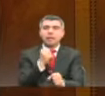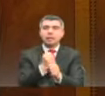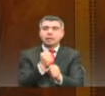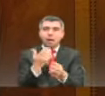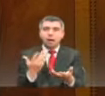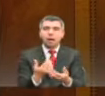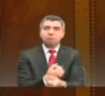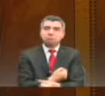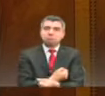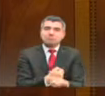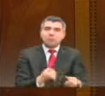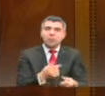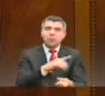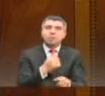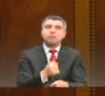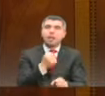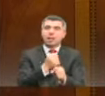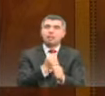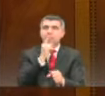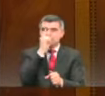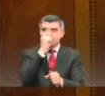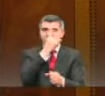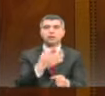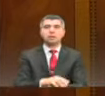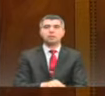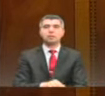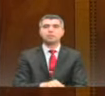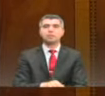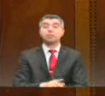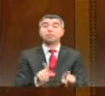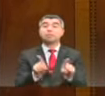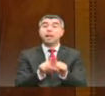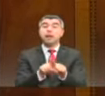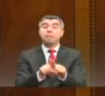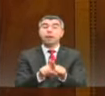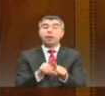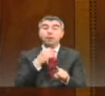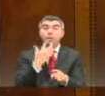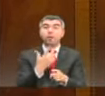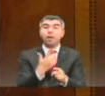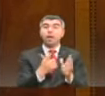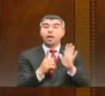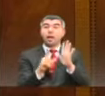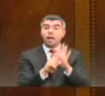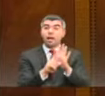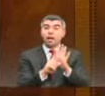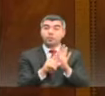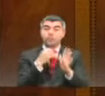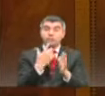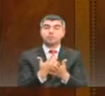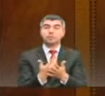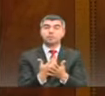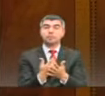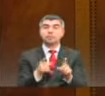المستدامة. المحور الأول هو محور بالأساس سياسي حقوقي، المحور الثاني هو بالأساس